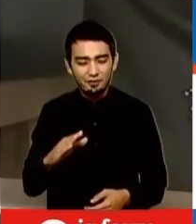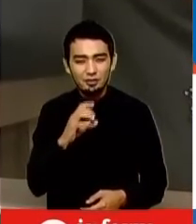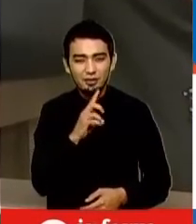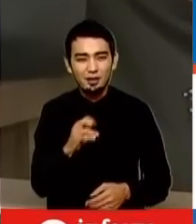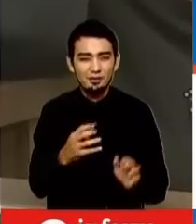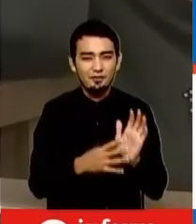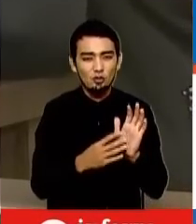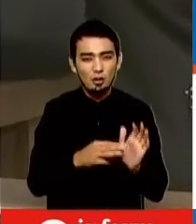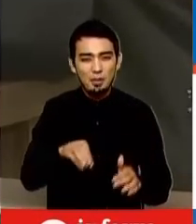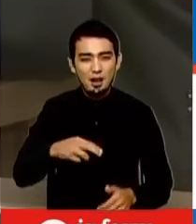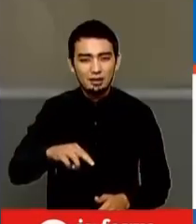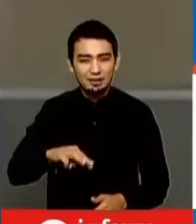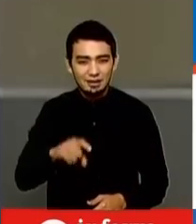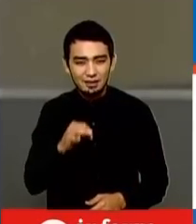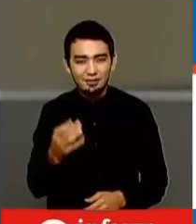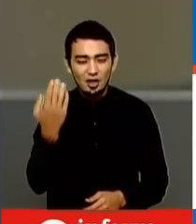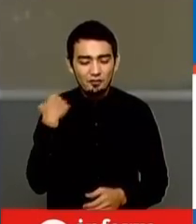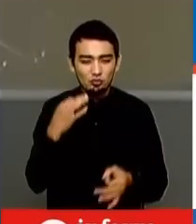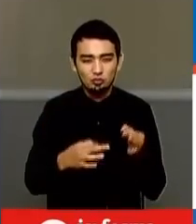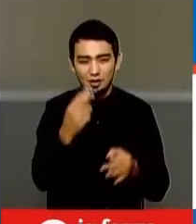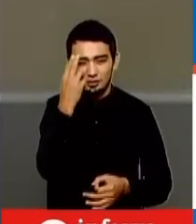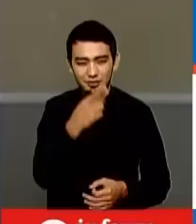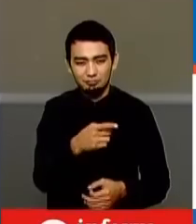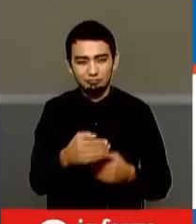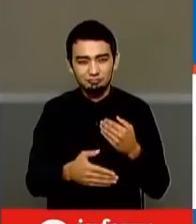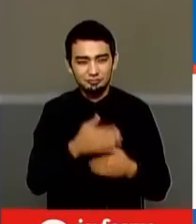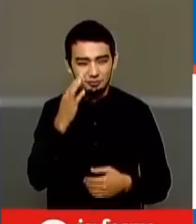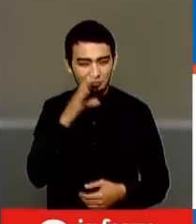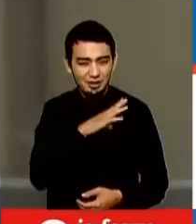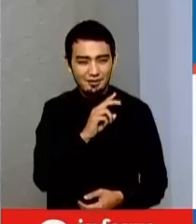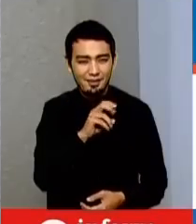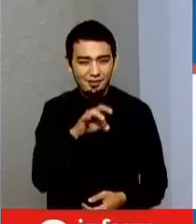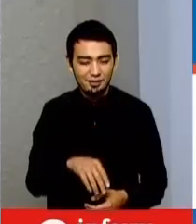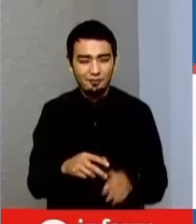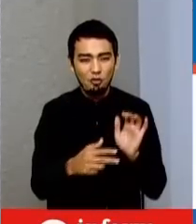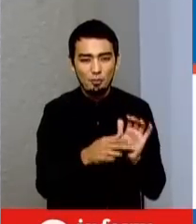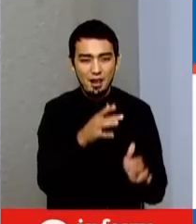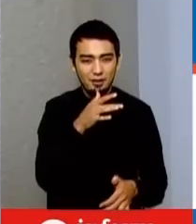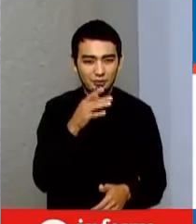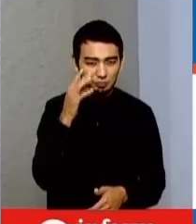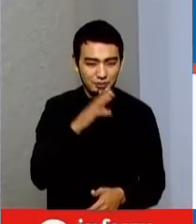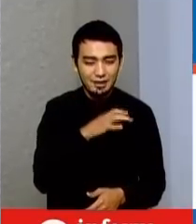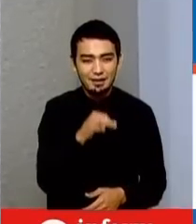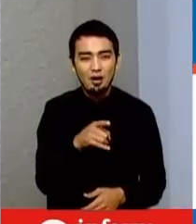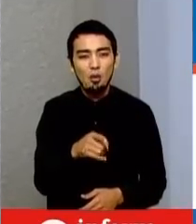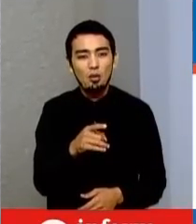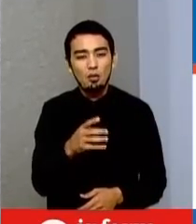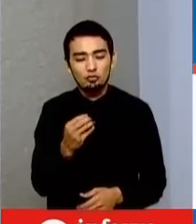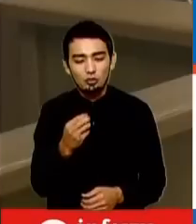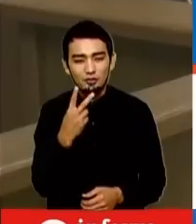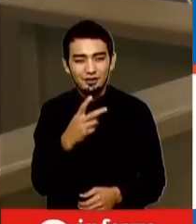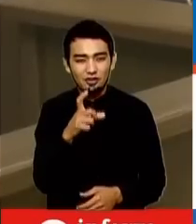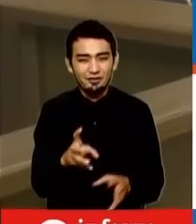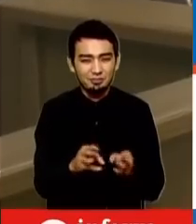90 миллиардов тенге. Напомню, ранее суд Астаны уже приговаривал Кайрата Буранбаева к 8 годам лишения свободы. Тогда он и еще двое